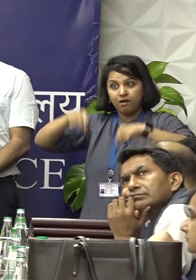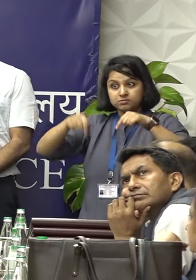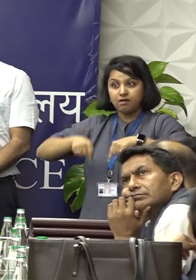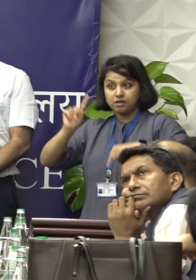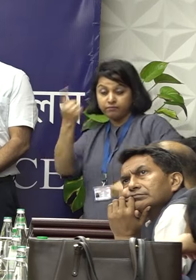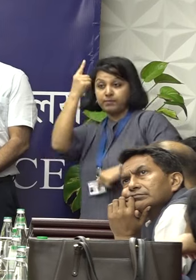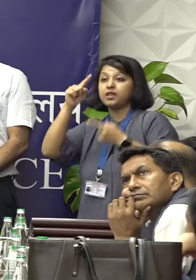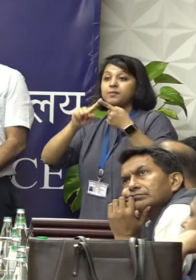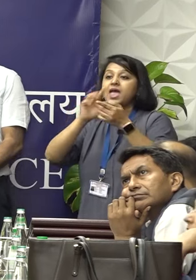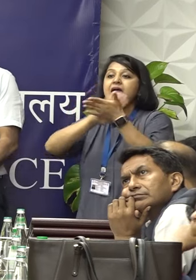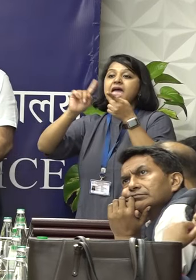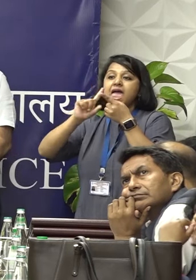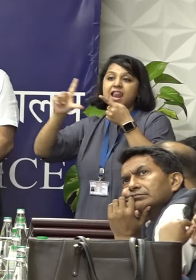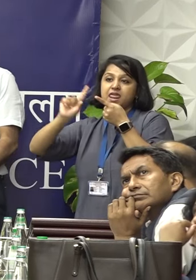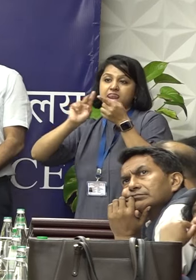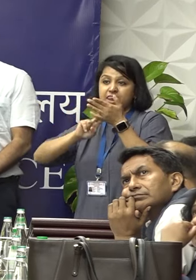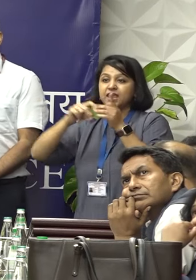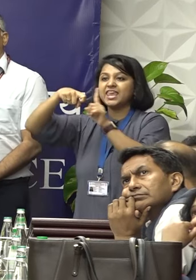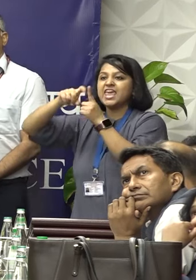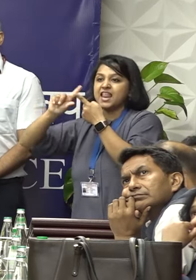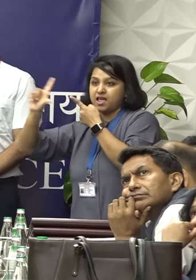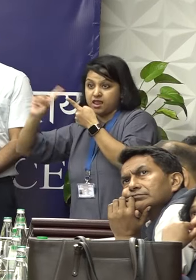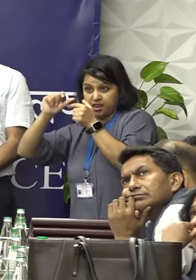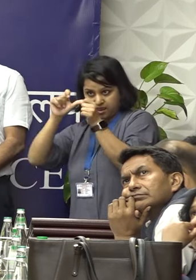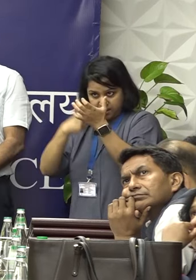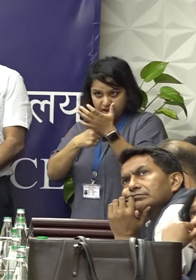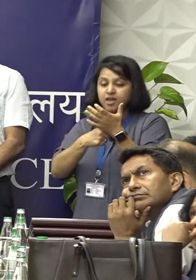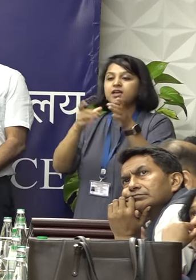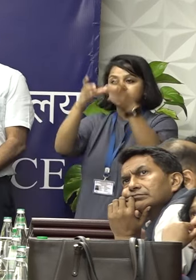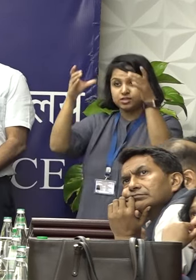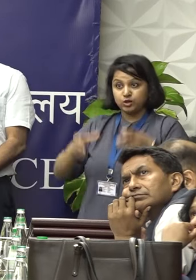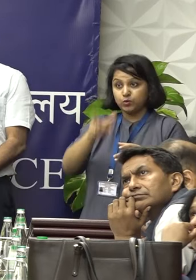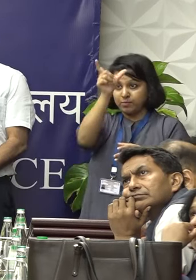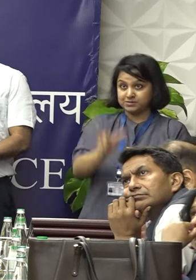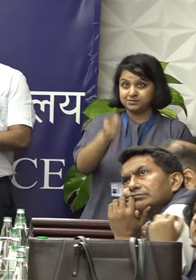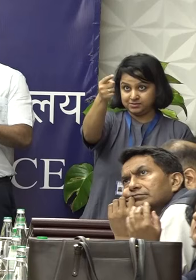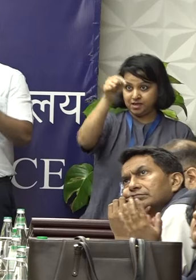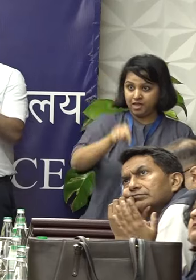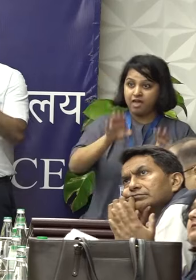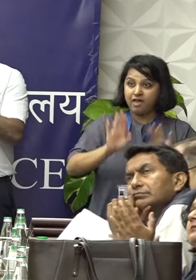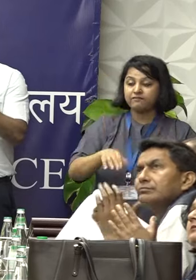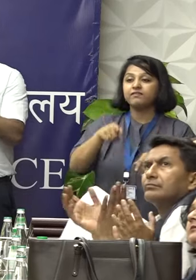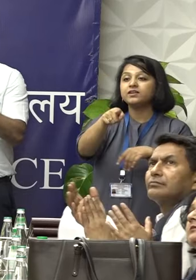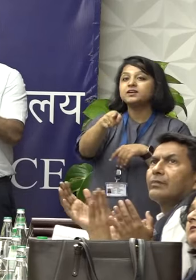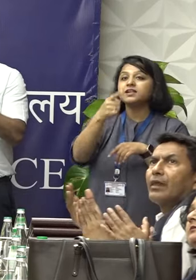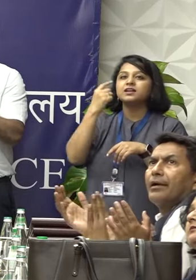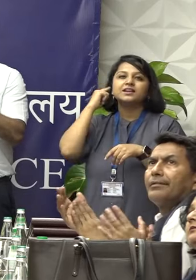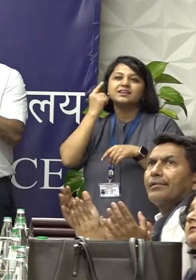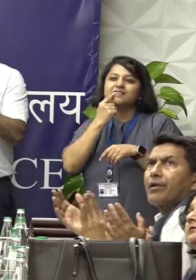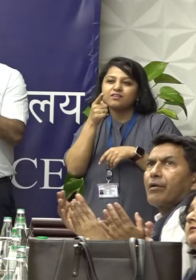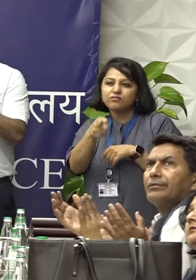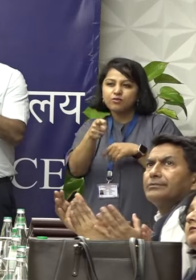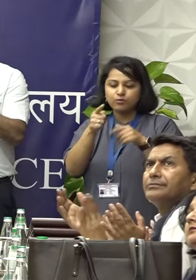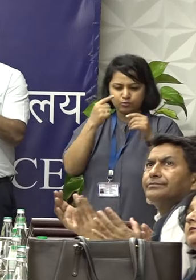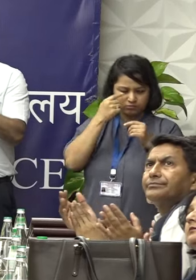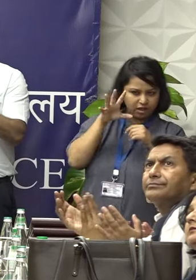सर्वप्रथम हेलेन केलर इंस्टीट्यूट के प्रतिनिधि वहाँ उपस्थित हैं। श्रवण दृष्टि बाधित की पहचान एवं हस्तक्षेप